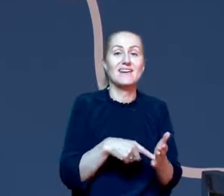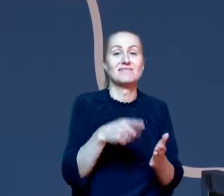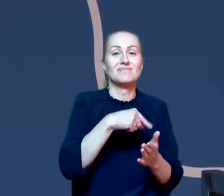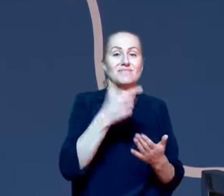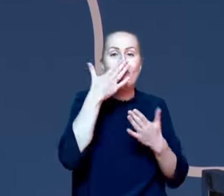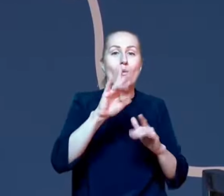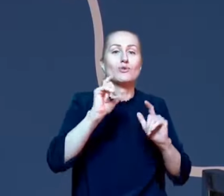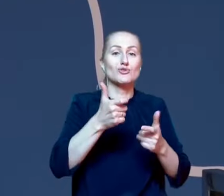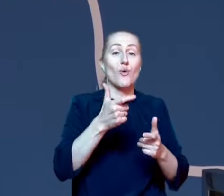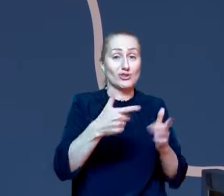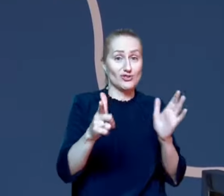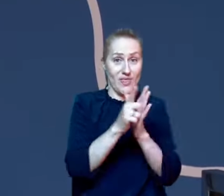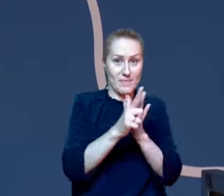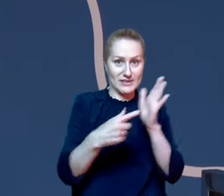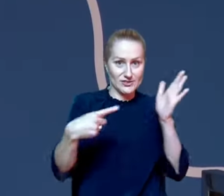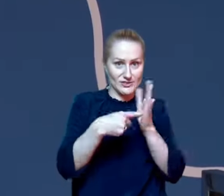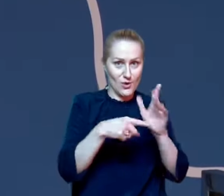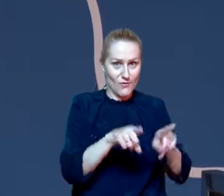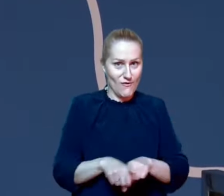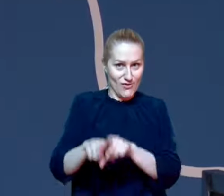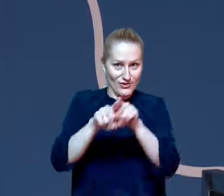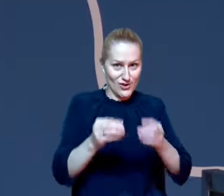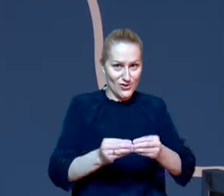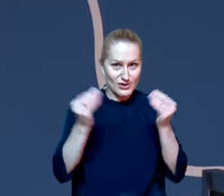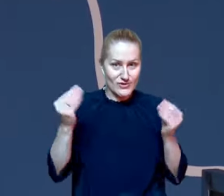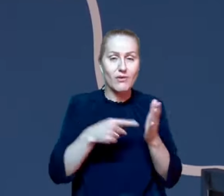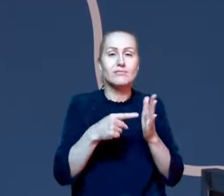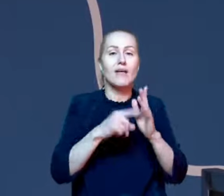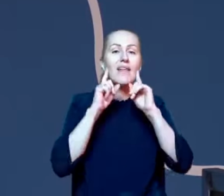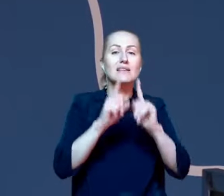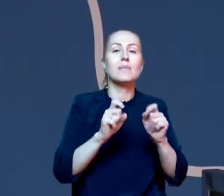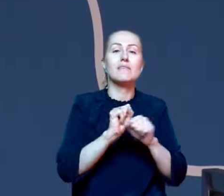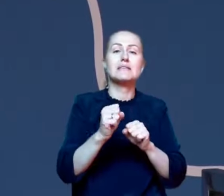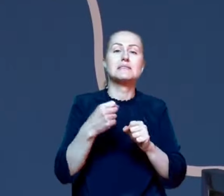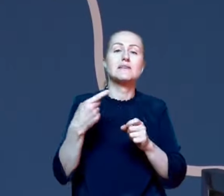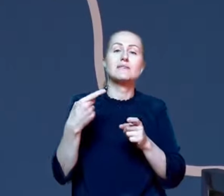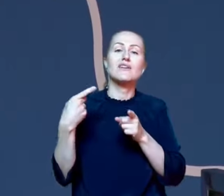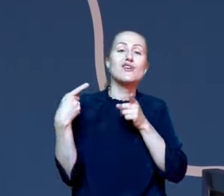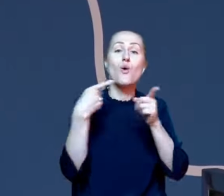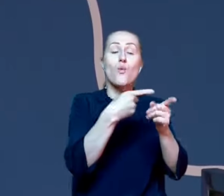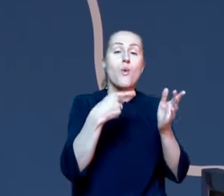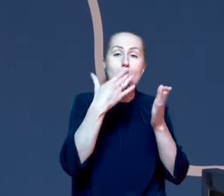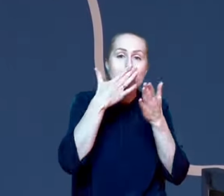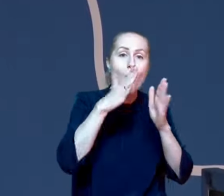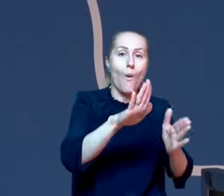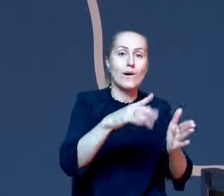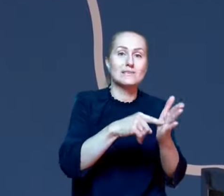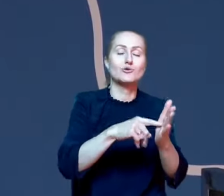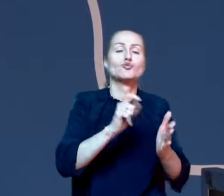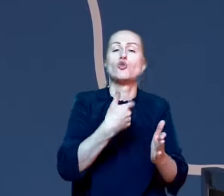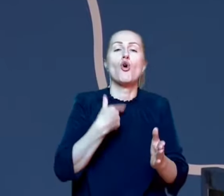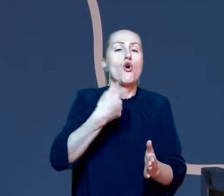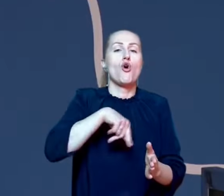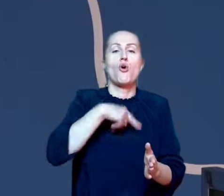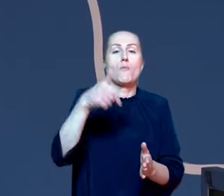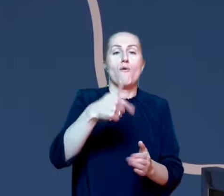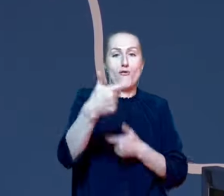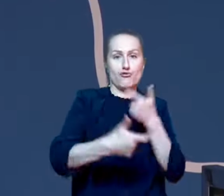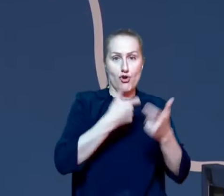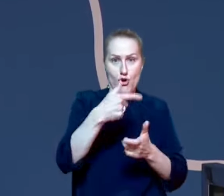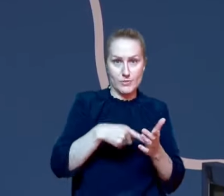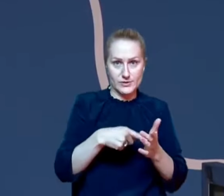17 celów zrównoważonego rozwoju to są takie, można powiedzieć, drogowskazy, które wskazują nam, jak powinniśmy postępować,